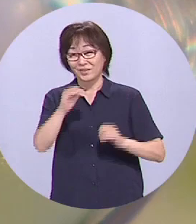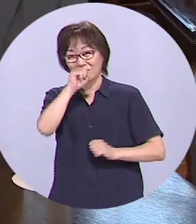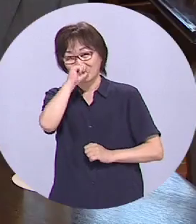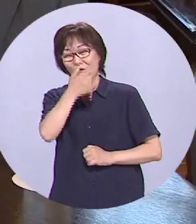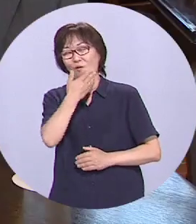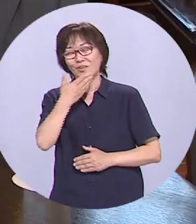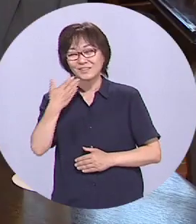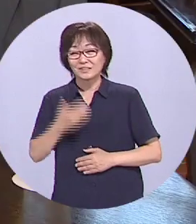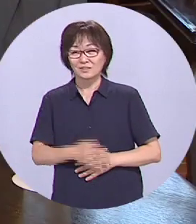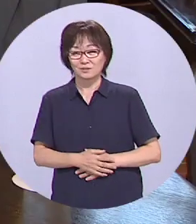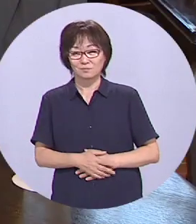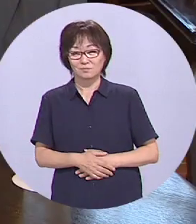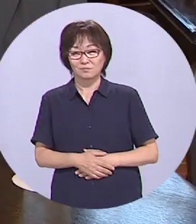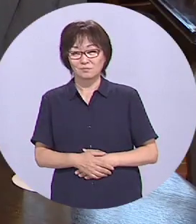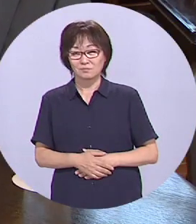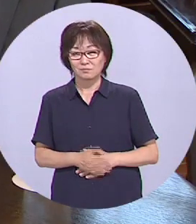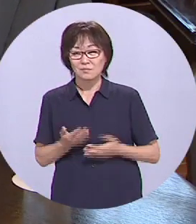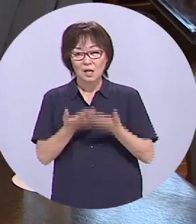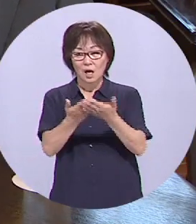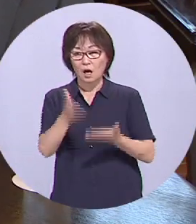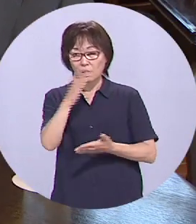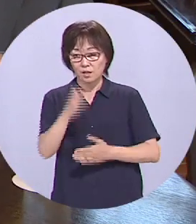味しいわ。あげへんけど。